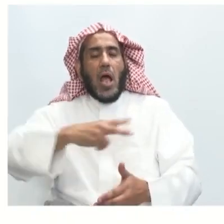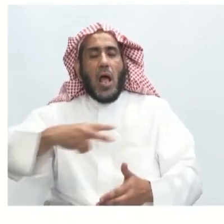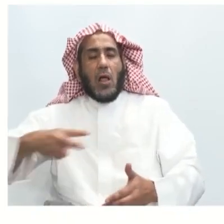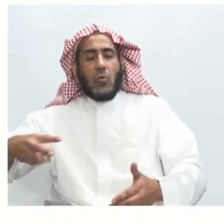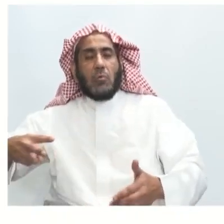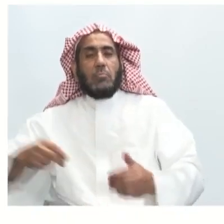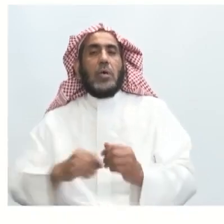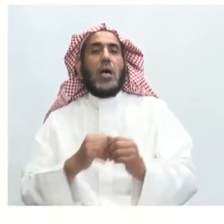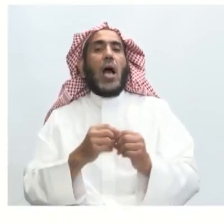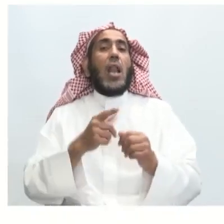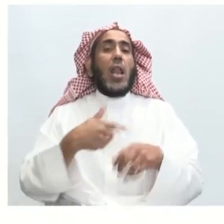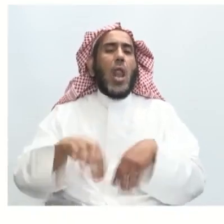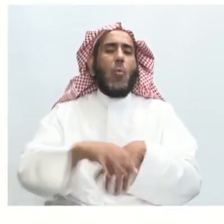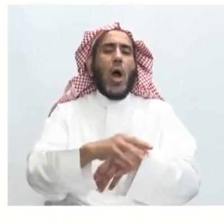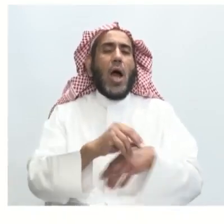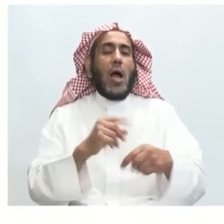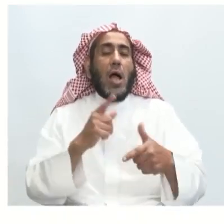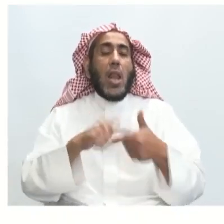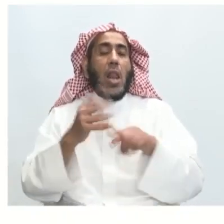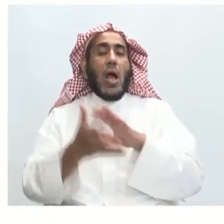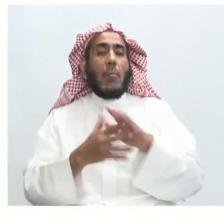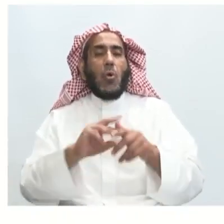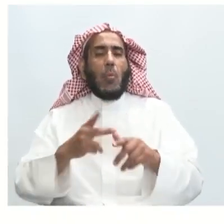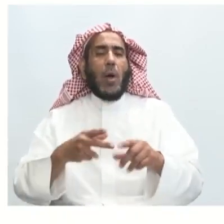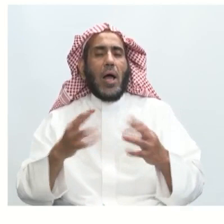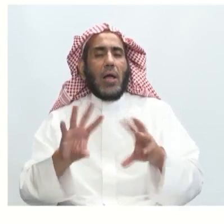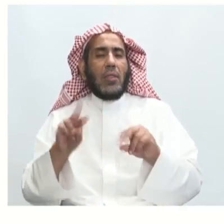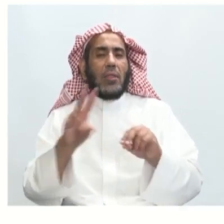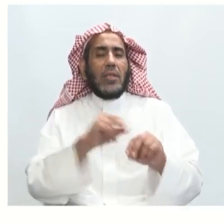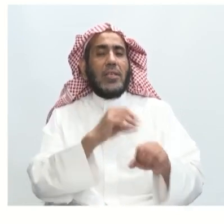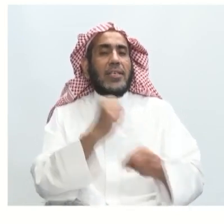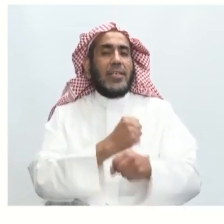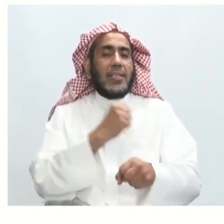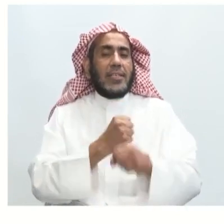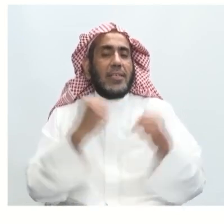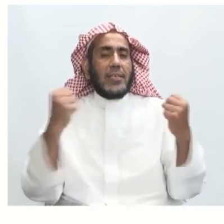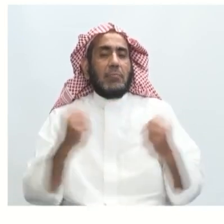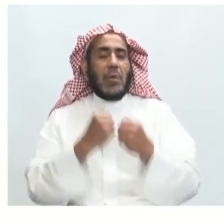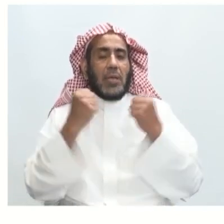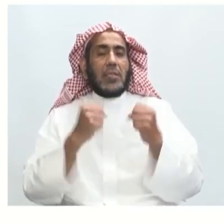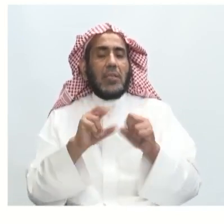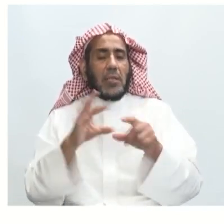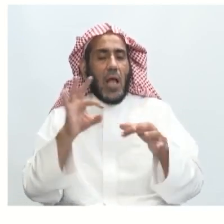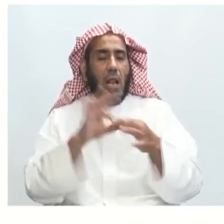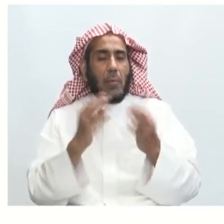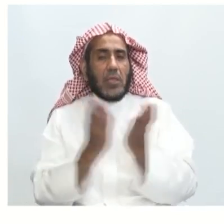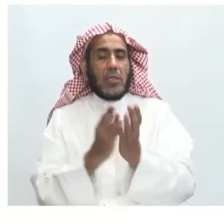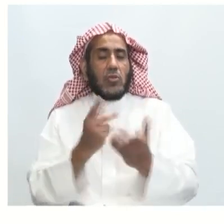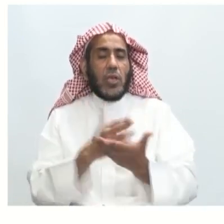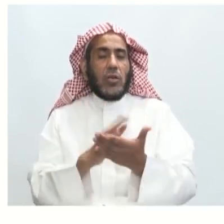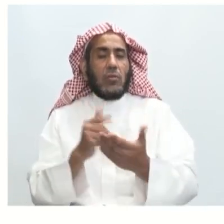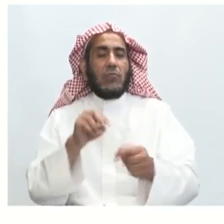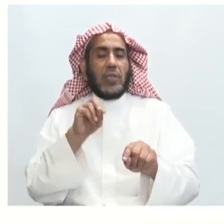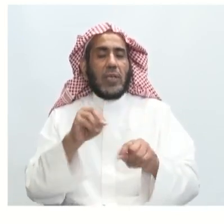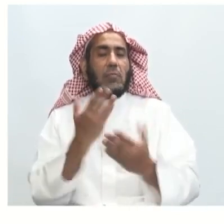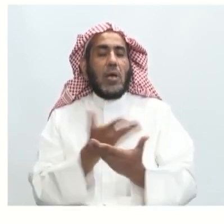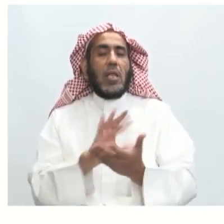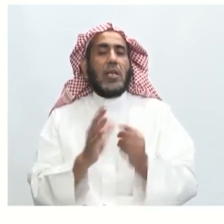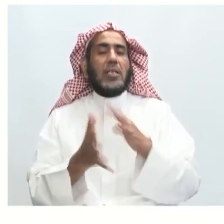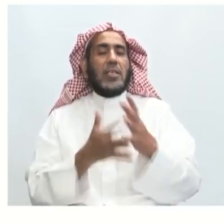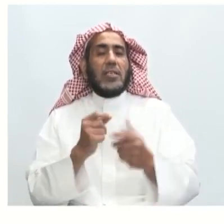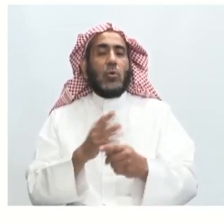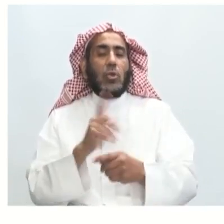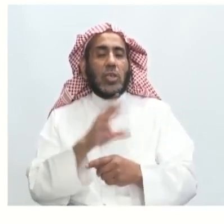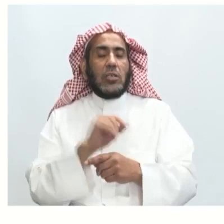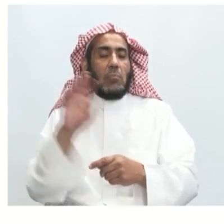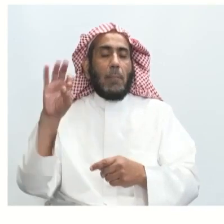الخبر عن اضرب الخبر وايضا بعض التدريبات التي تتعلق بهذا الدرس يشاركني في تقديمي من هذا الدرس في لغتي